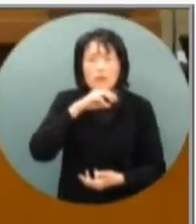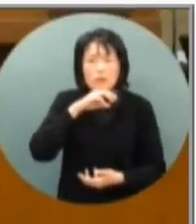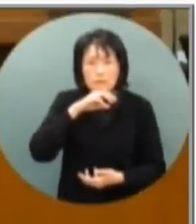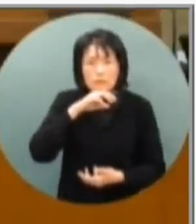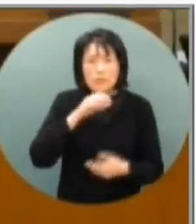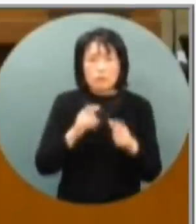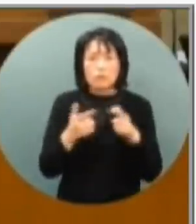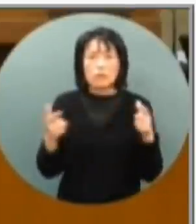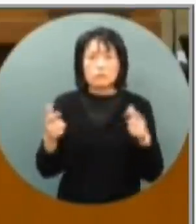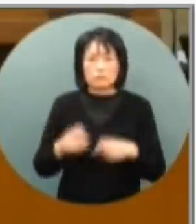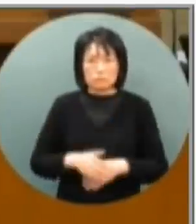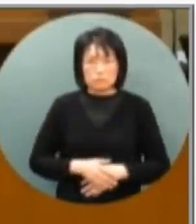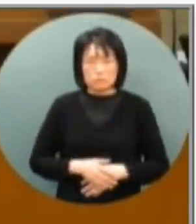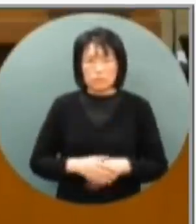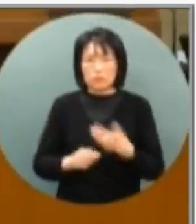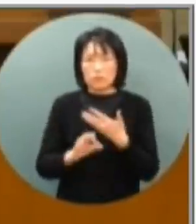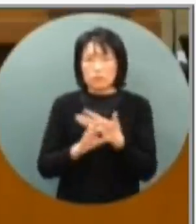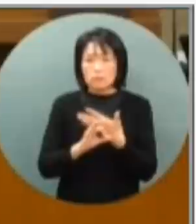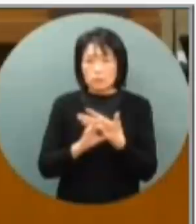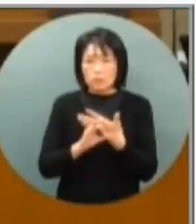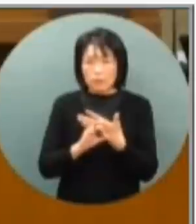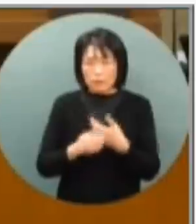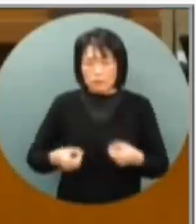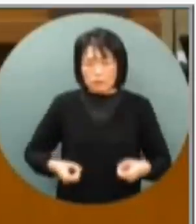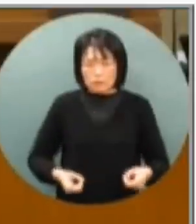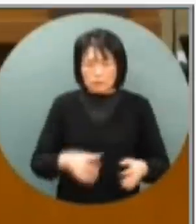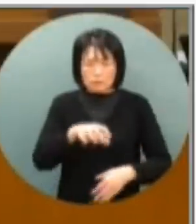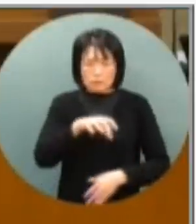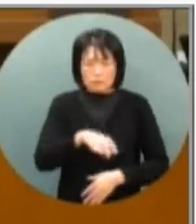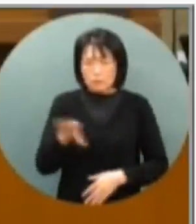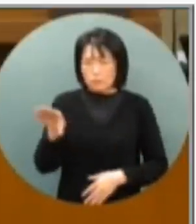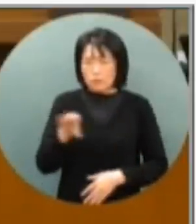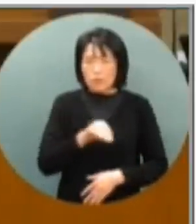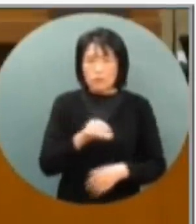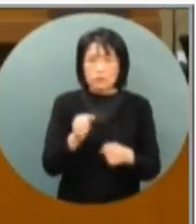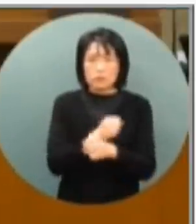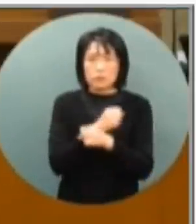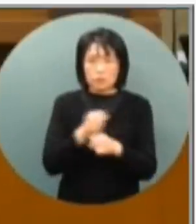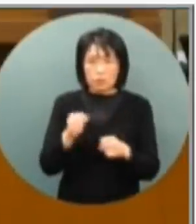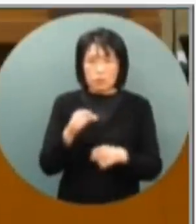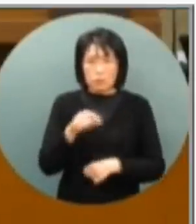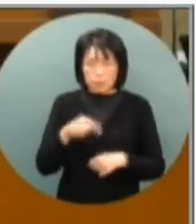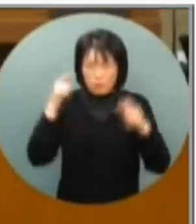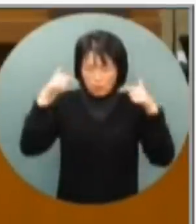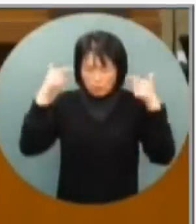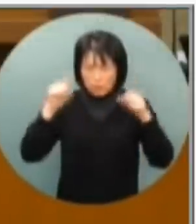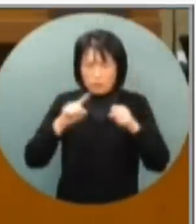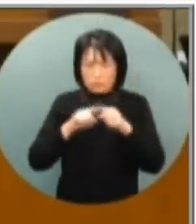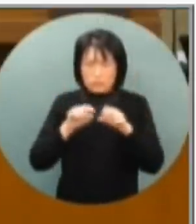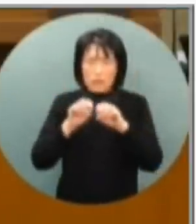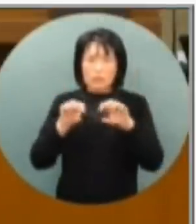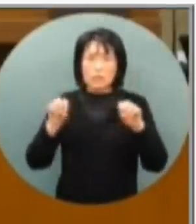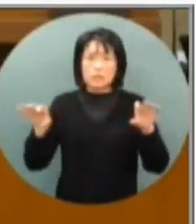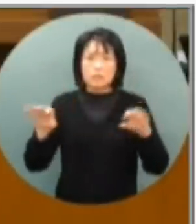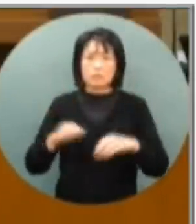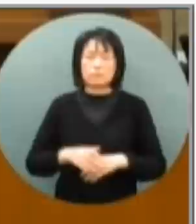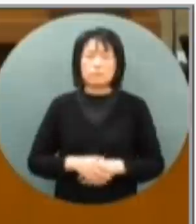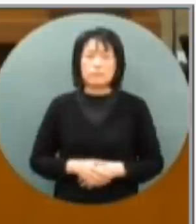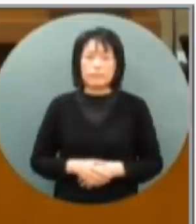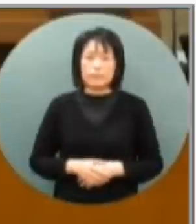で、例えばあのこちらの里帰り事業ということもあの毎年ご案内もしていますんですけ